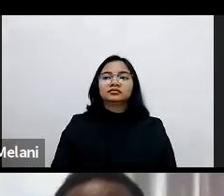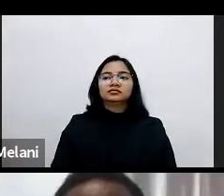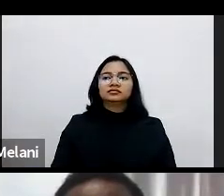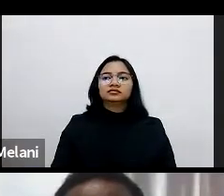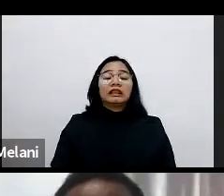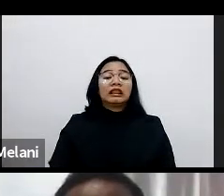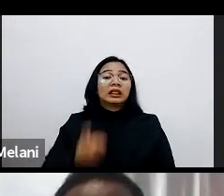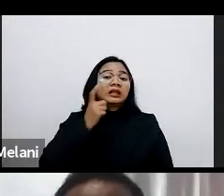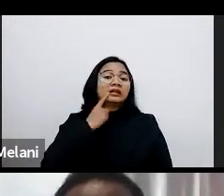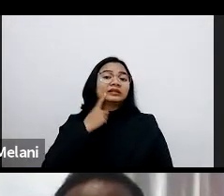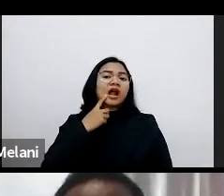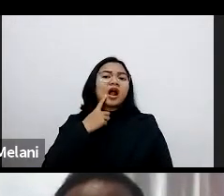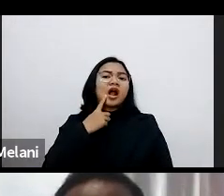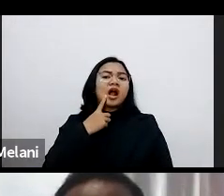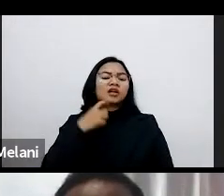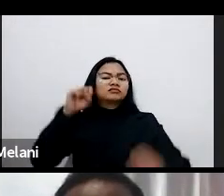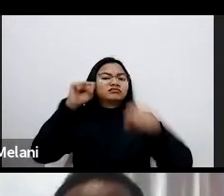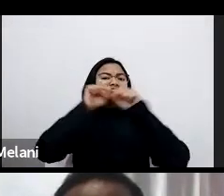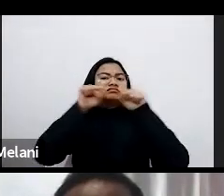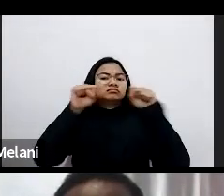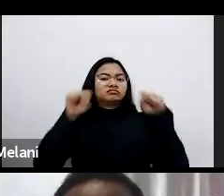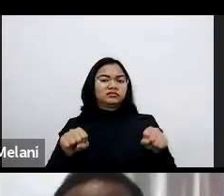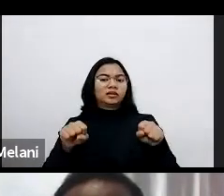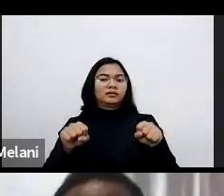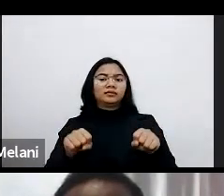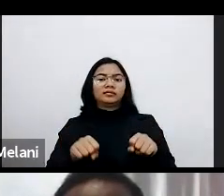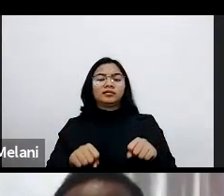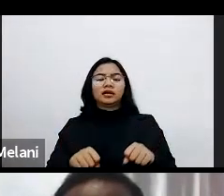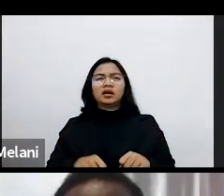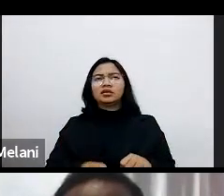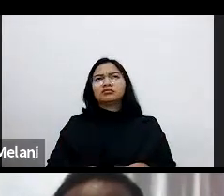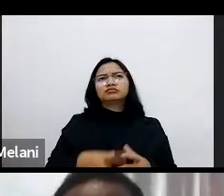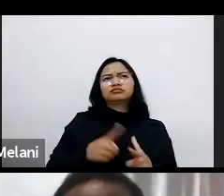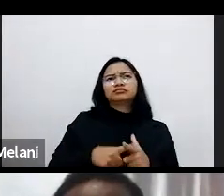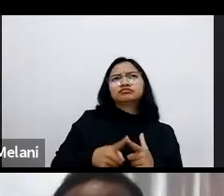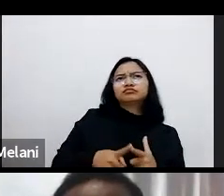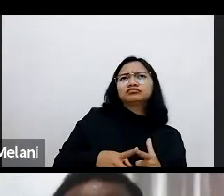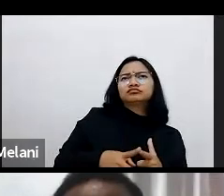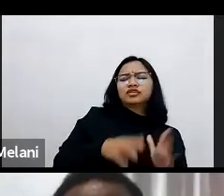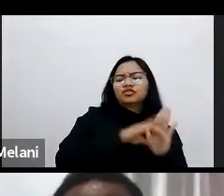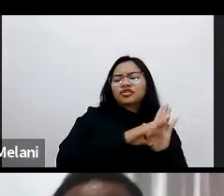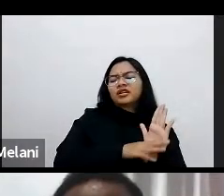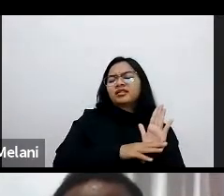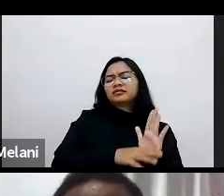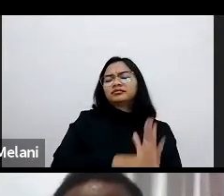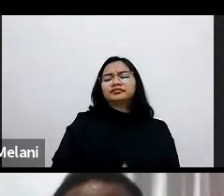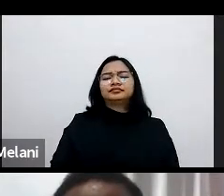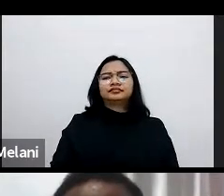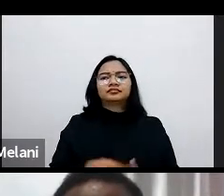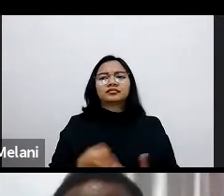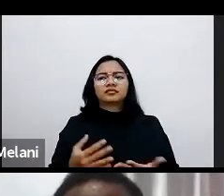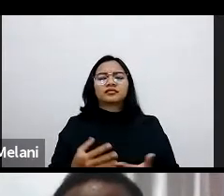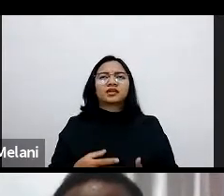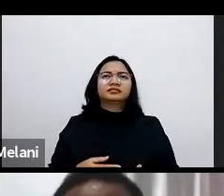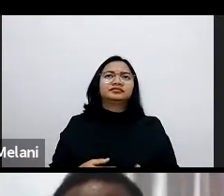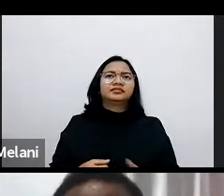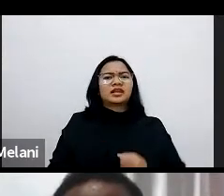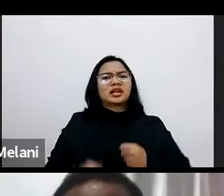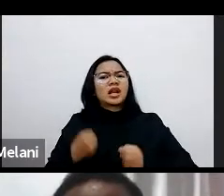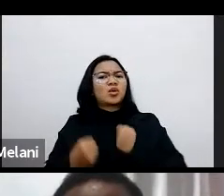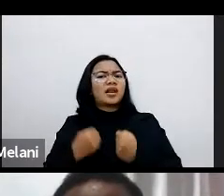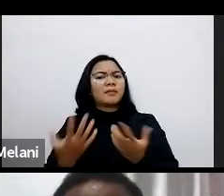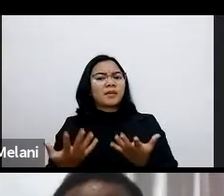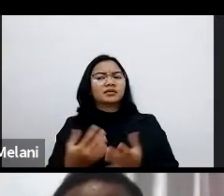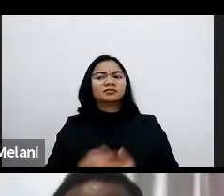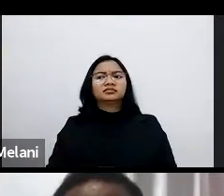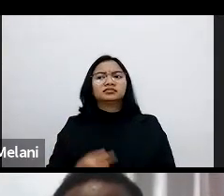tentang konseptualisasi dan apa yang perlu dilakukan. Ya, nggak tahu ya. Saya pikir